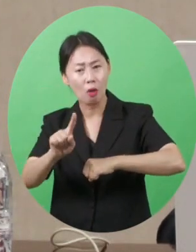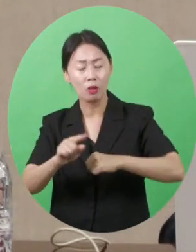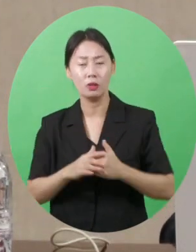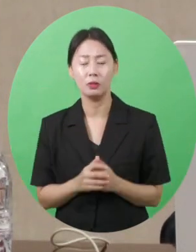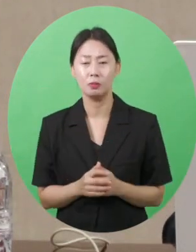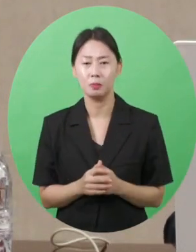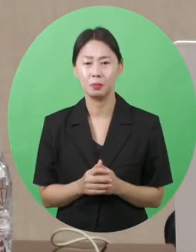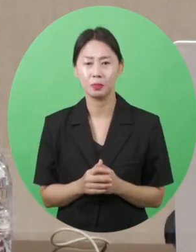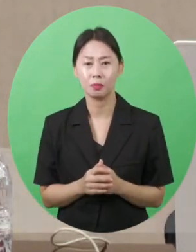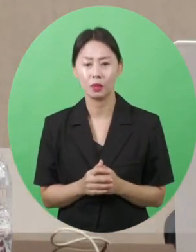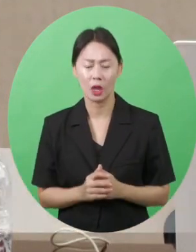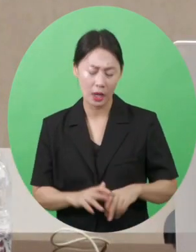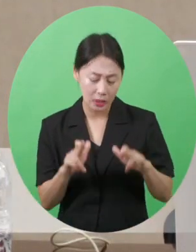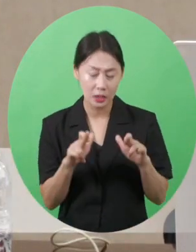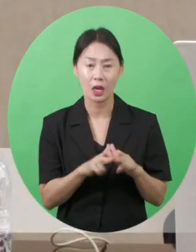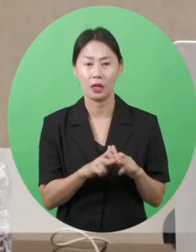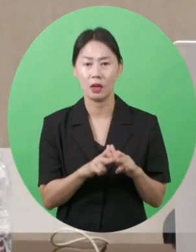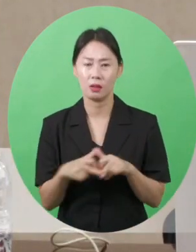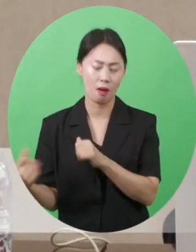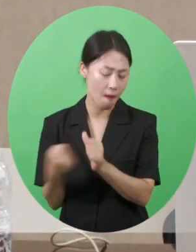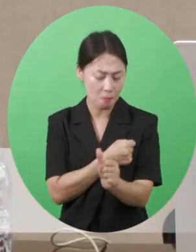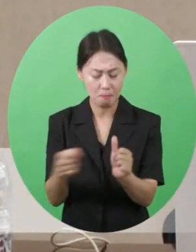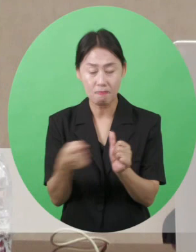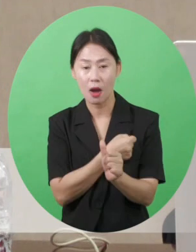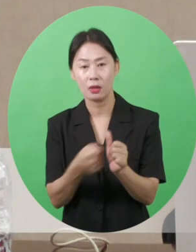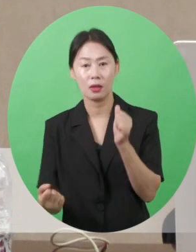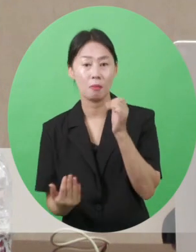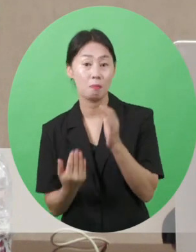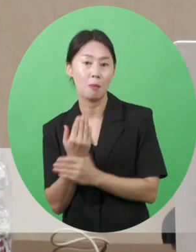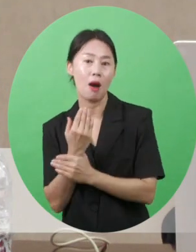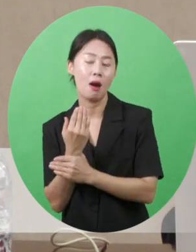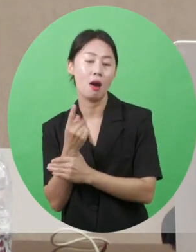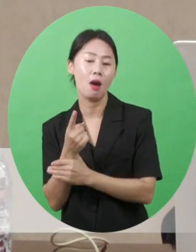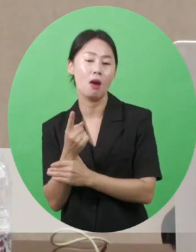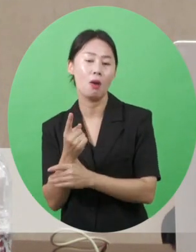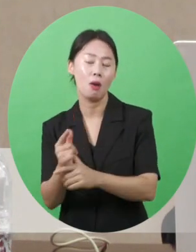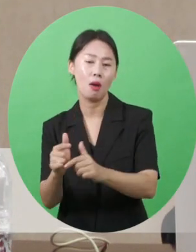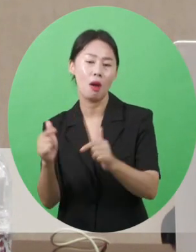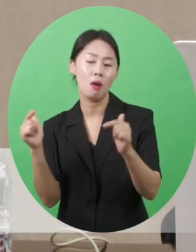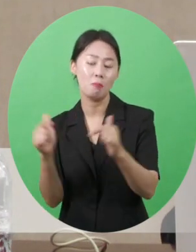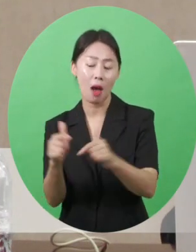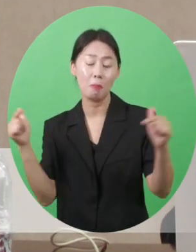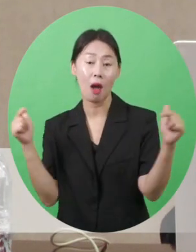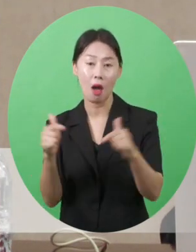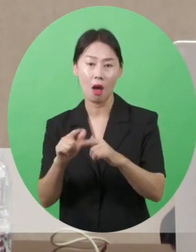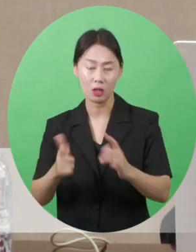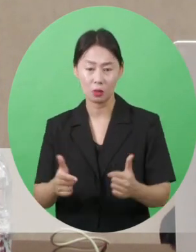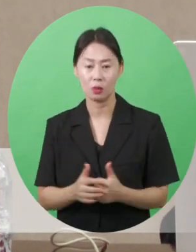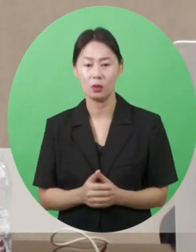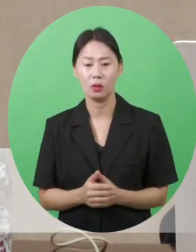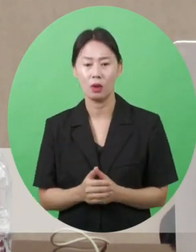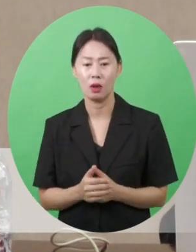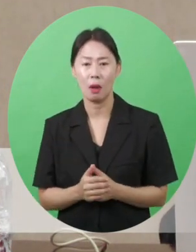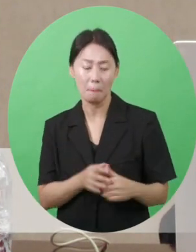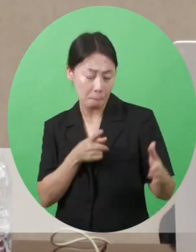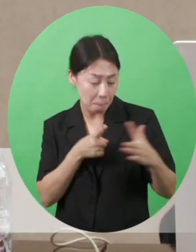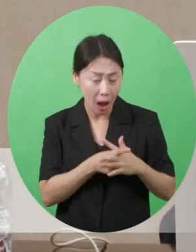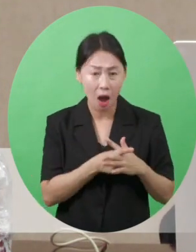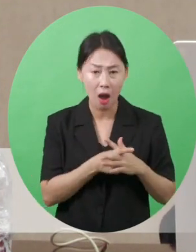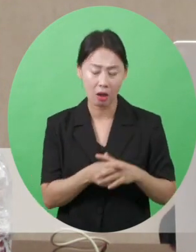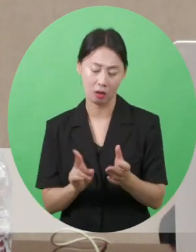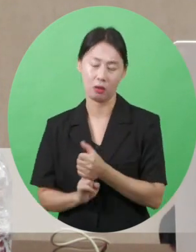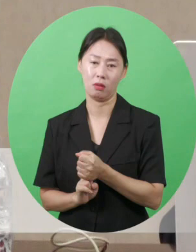정의는 뭐냐면, 장애인 학대 사건은 증감하는 것이 아니라